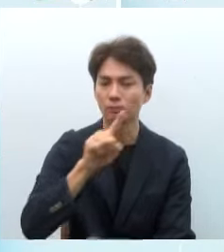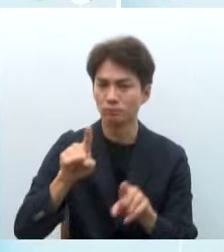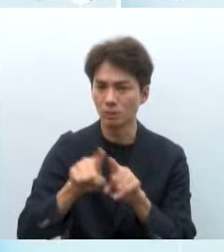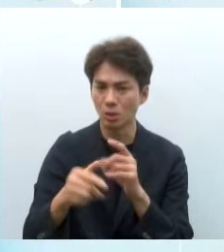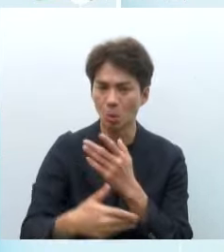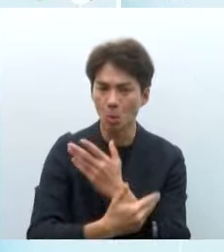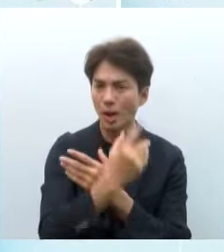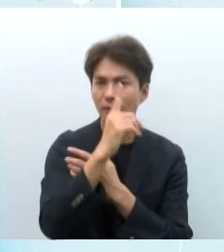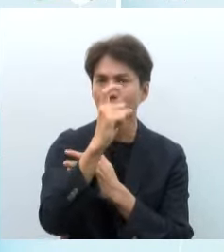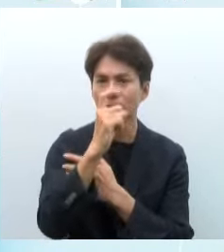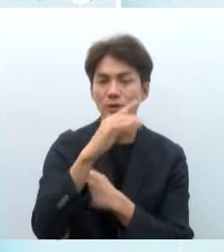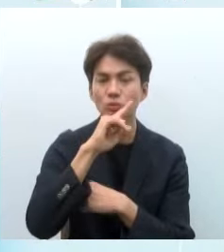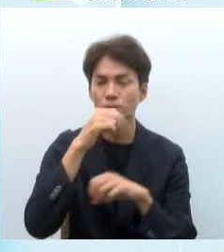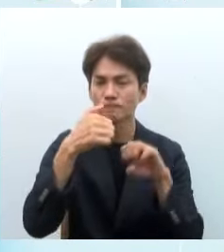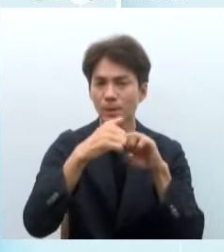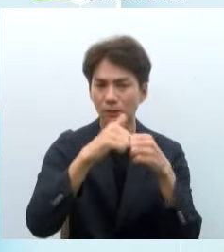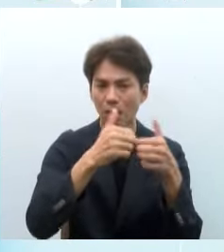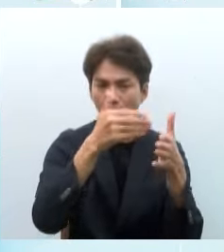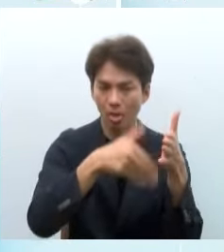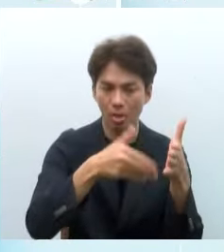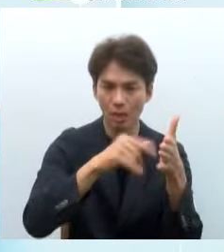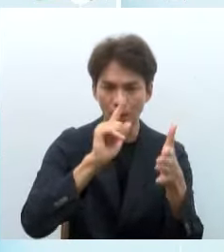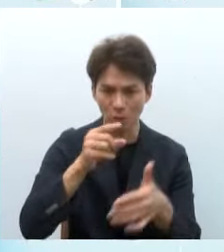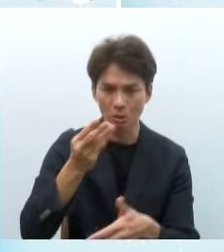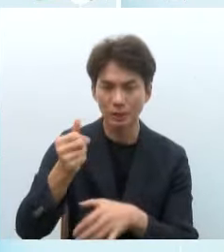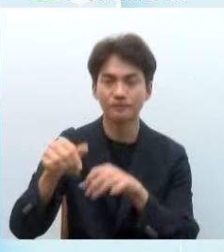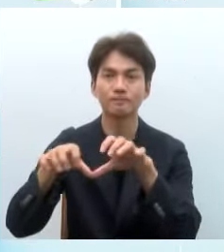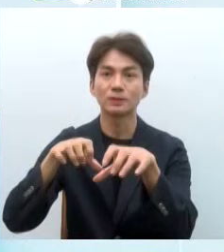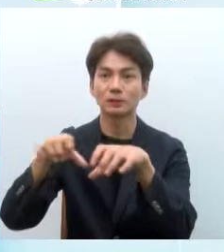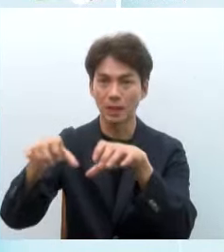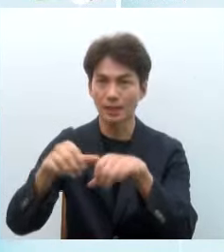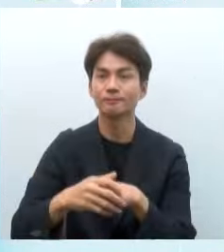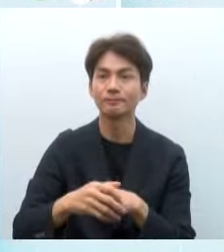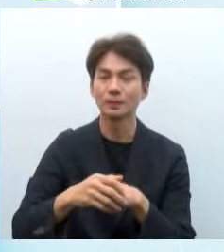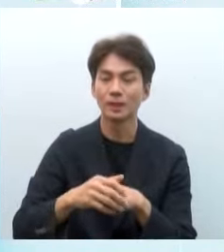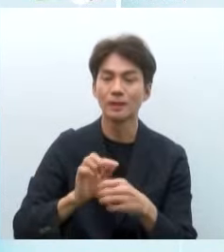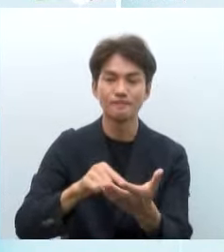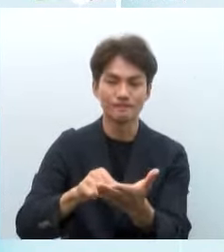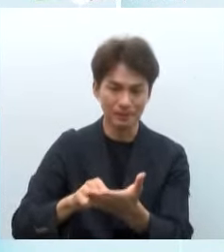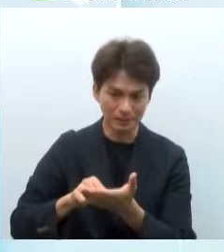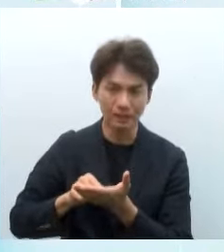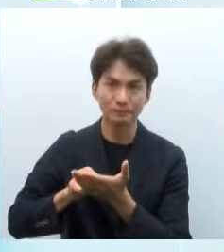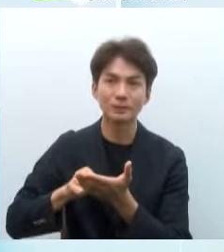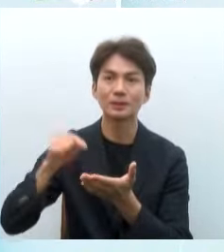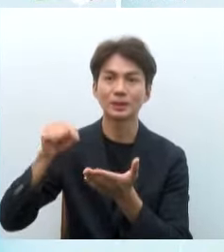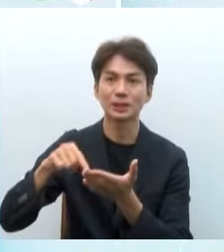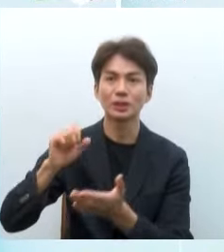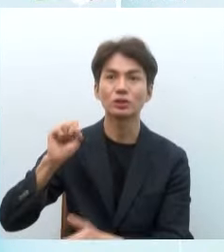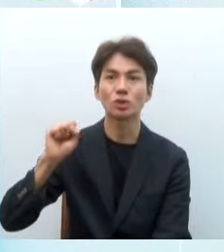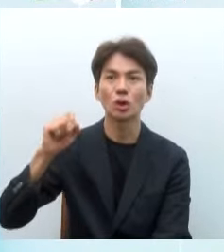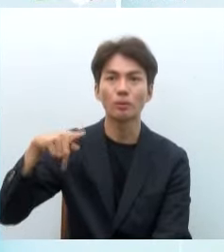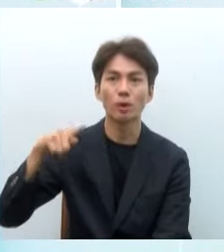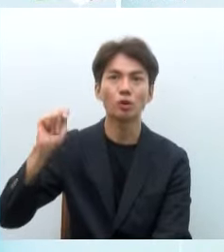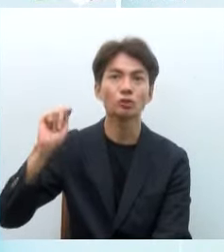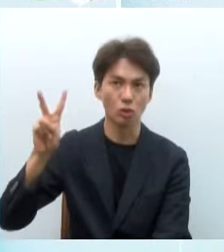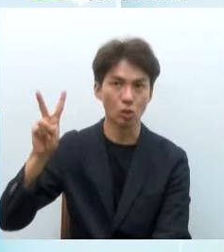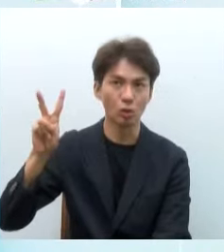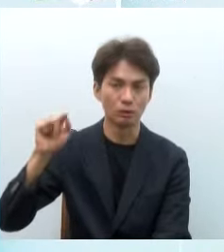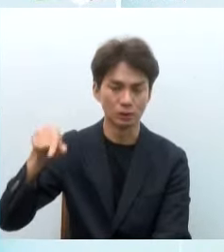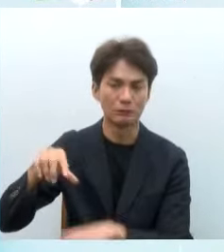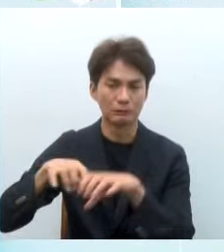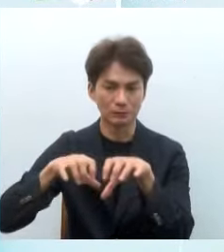นะครับฝากเขตพื้นที่โดยเฉพาะกลุ่มงานบุคคลนะครับให้เร่งแล้วก็ให้ประสานตรงมาที่สพท.สพร.นะครับแล้วเพื่อจะประ